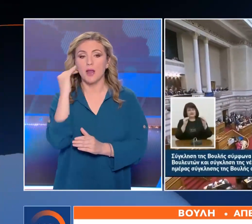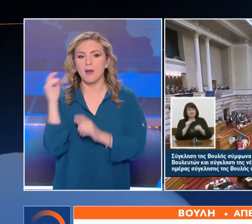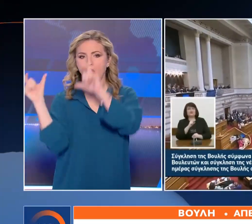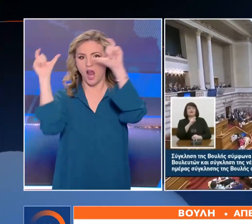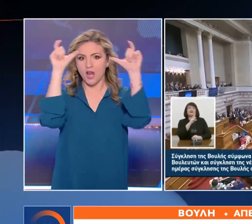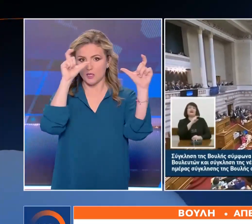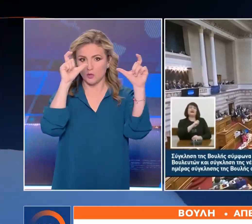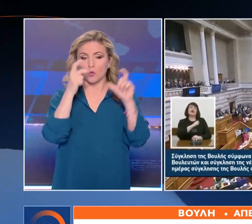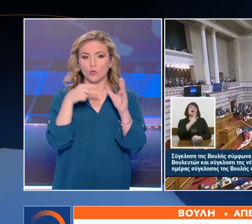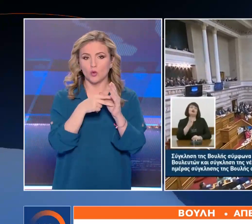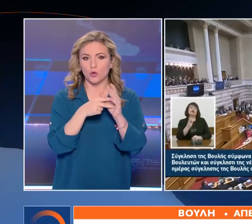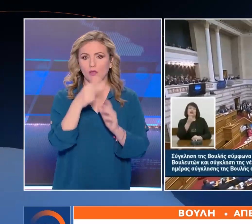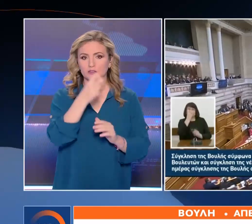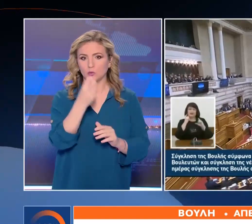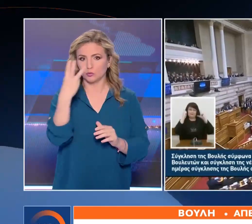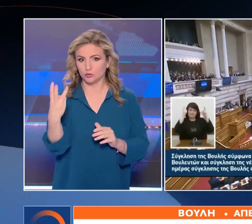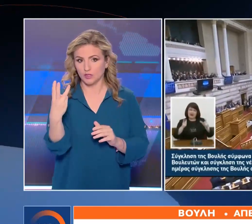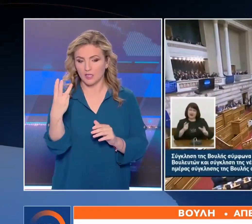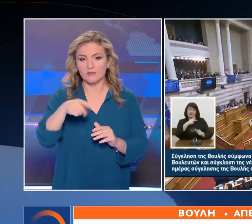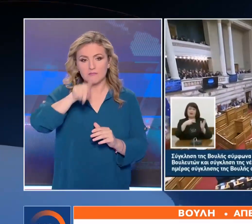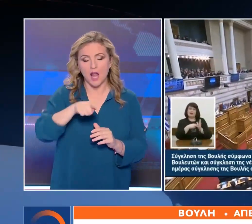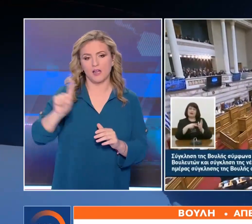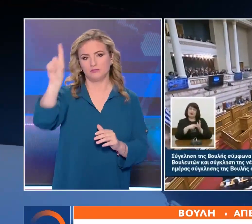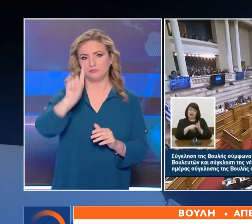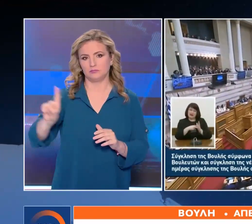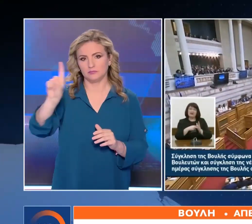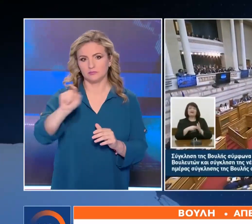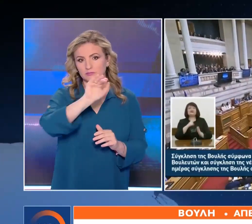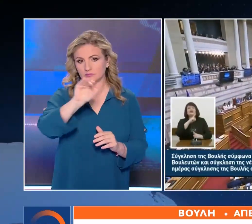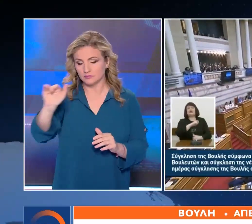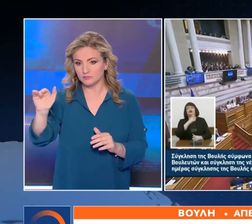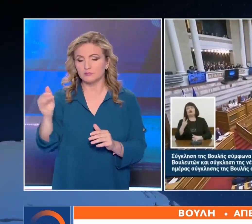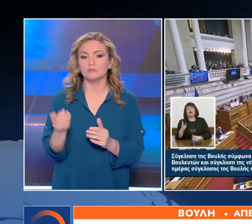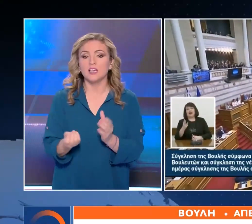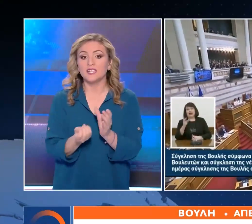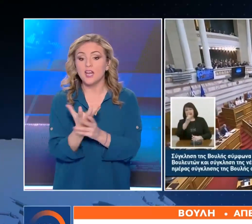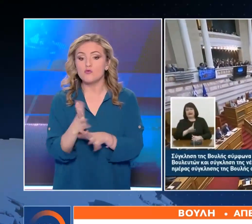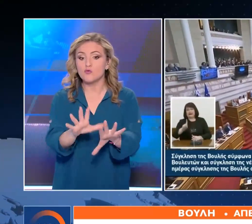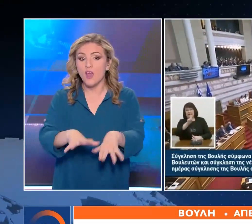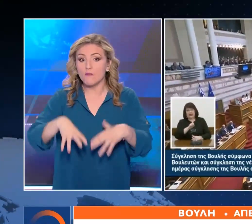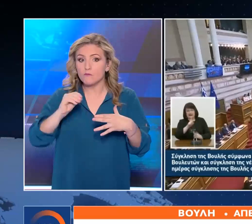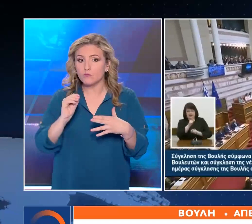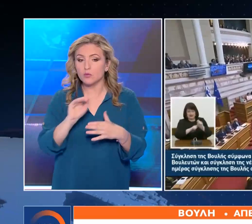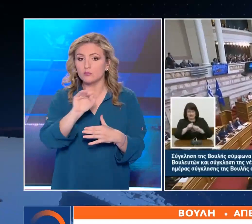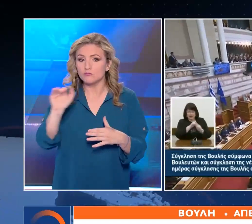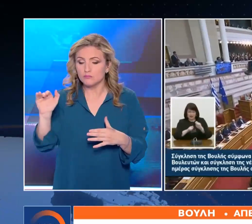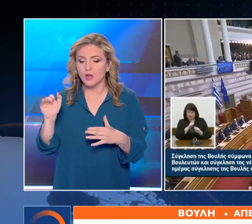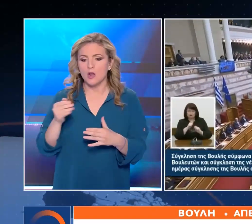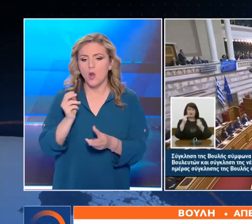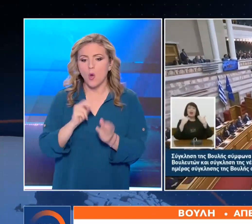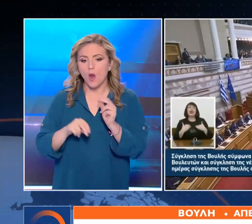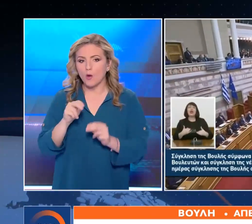Μαΐου 2023, ημέρα Κυριακή, και συγκαλούμε τη Βουλή που θα προκύψει από τις